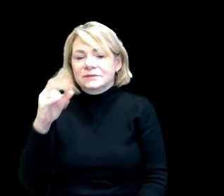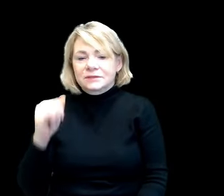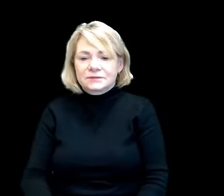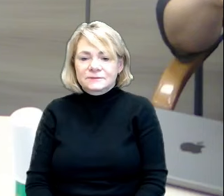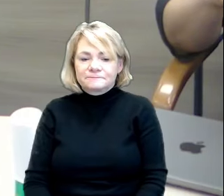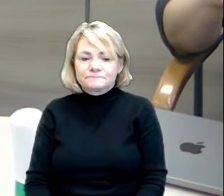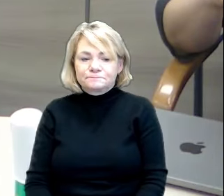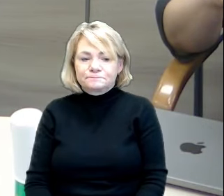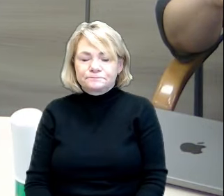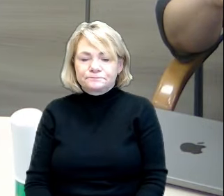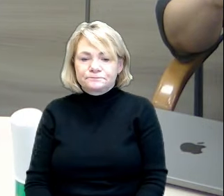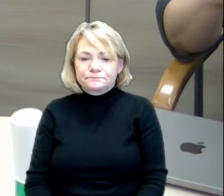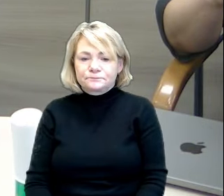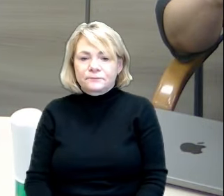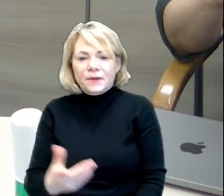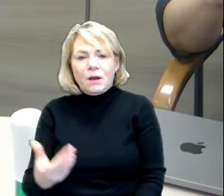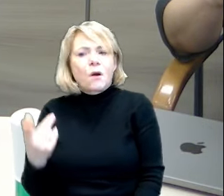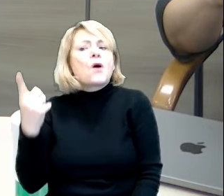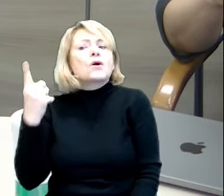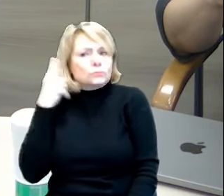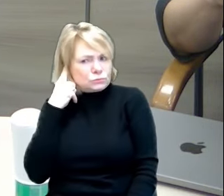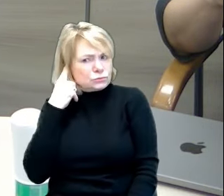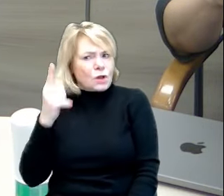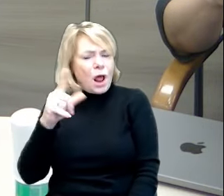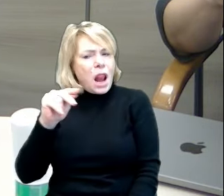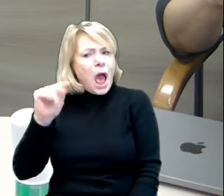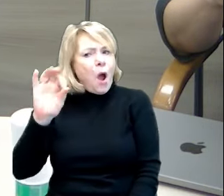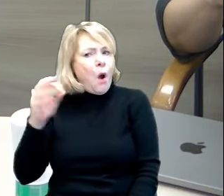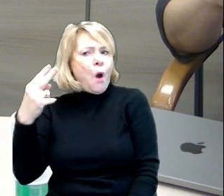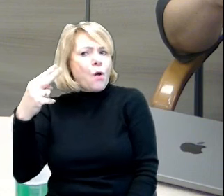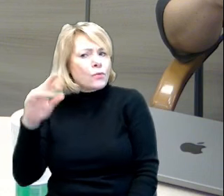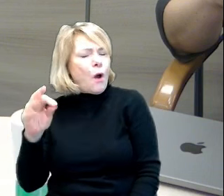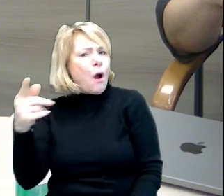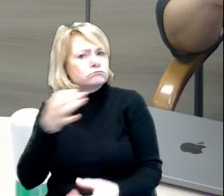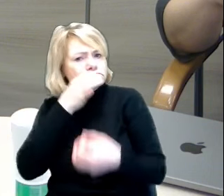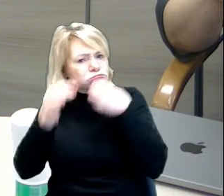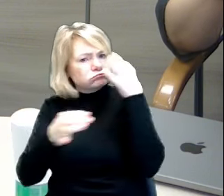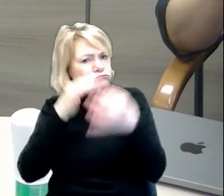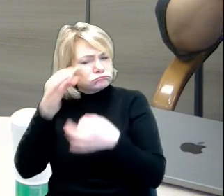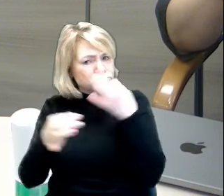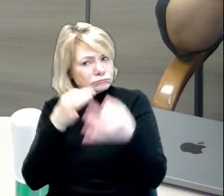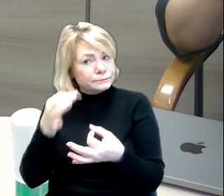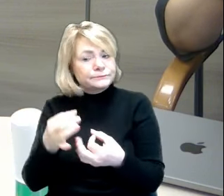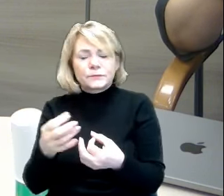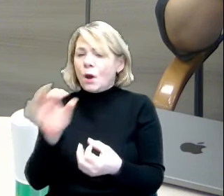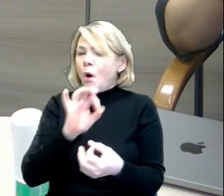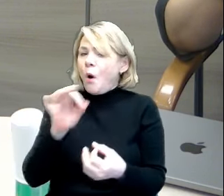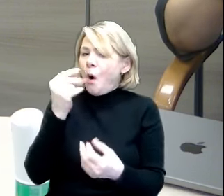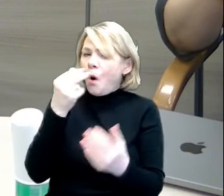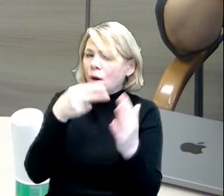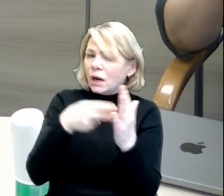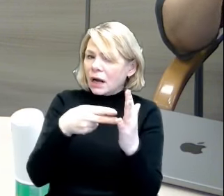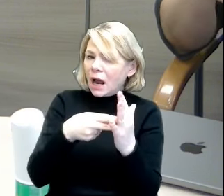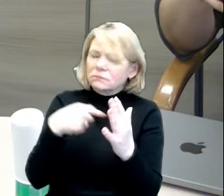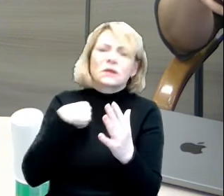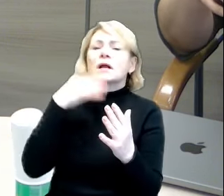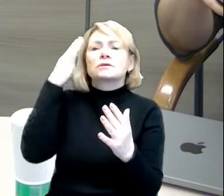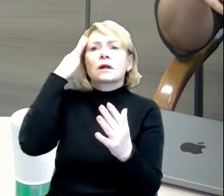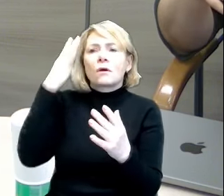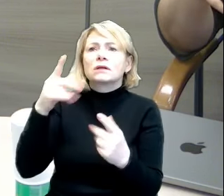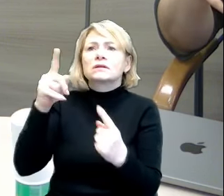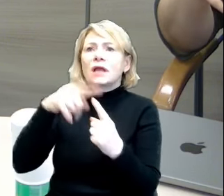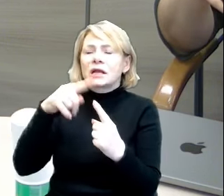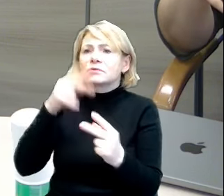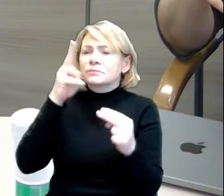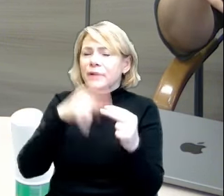išgirdus kolegos leono argumentus tiesą sakant klausimų kilo dėl kainodaros ir mes matom kad tarybos sprendimo projektas yra ne